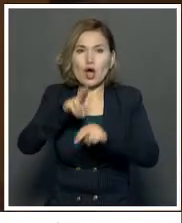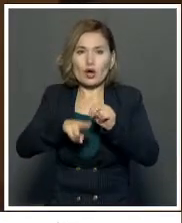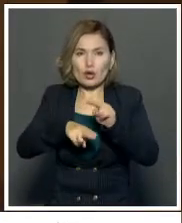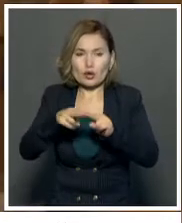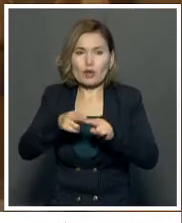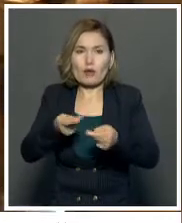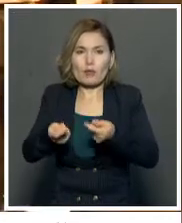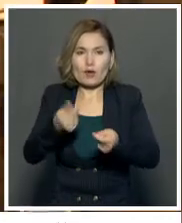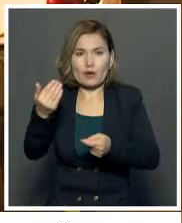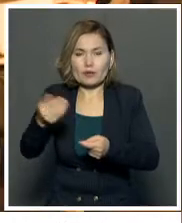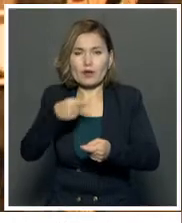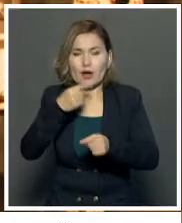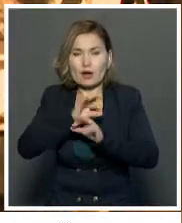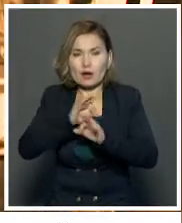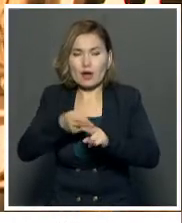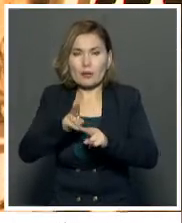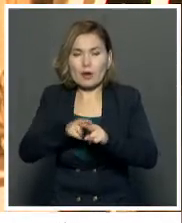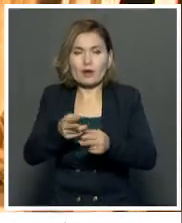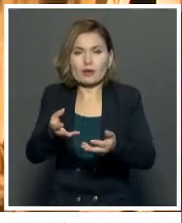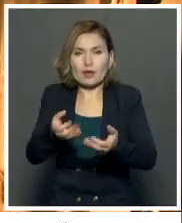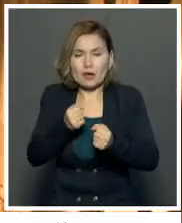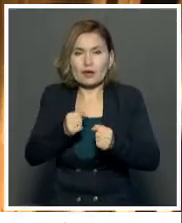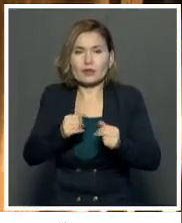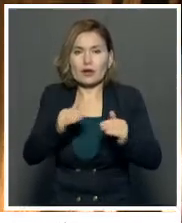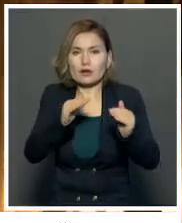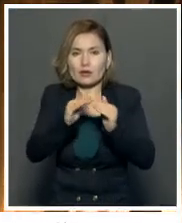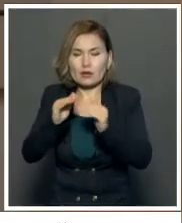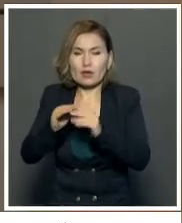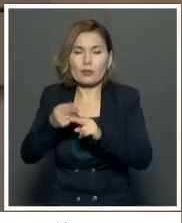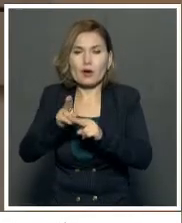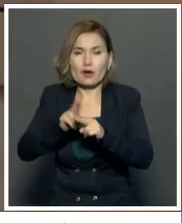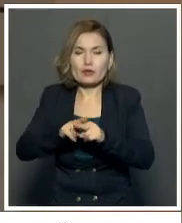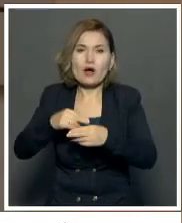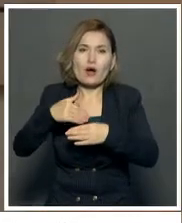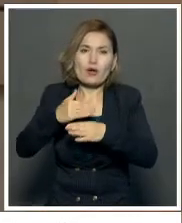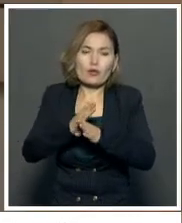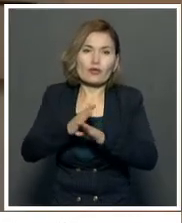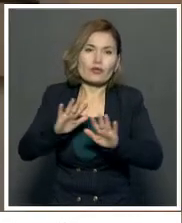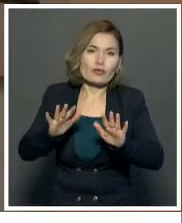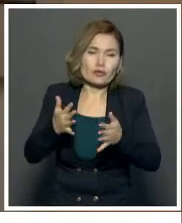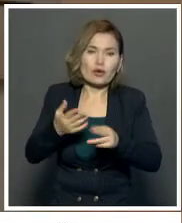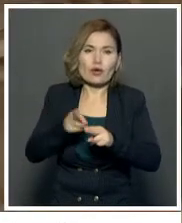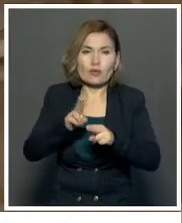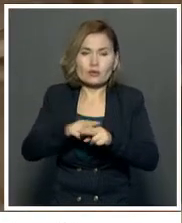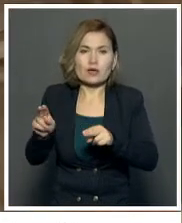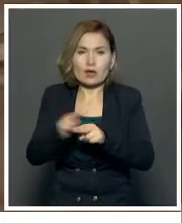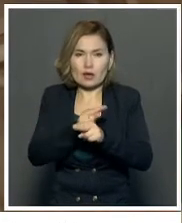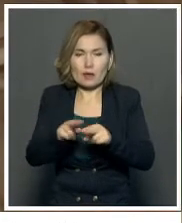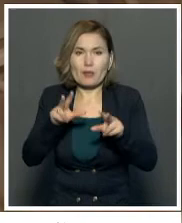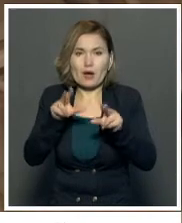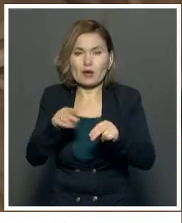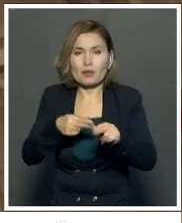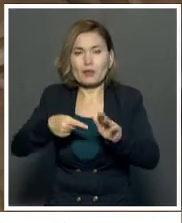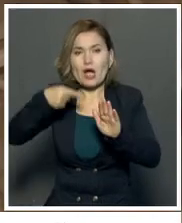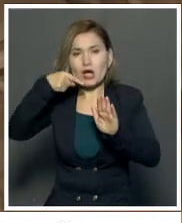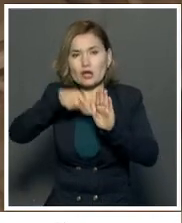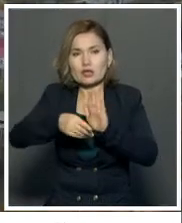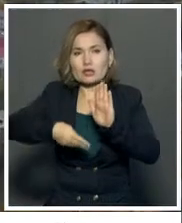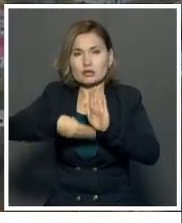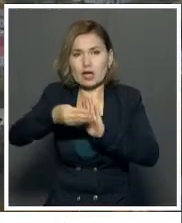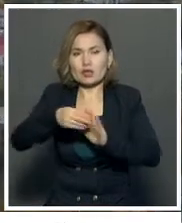бөліміндегілердің айтуынша, нысанды қабылдаған тұста олқылық шығып жатса, мердігер ретке келтірмек. Ал әзірге ішкі сылақ жұмыстары